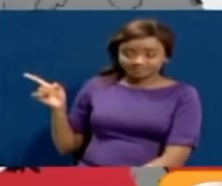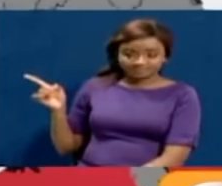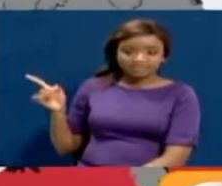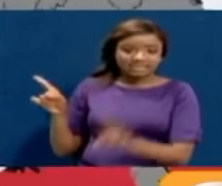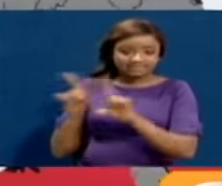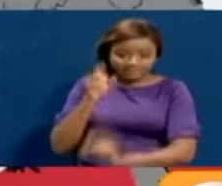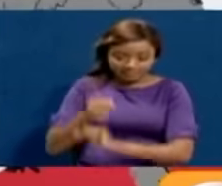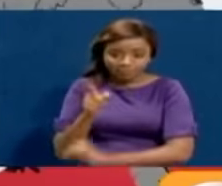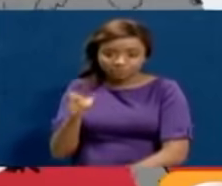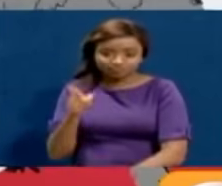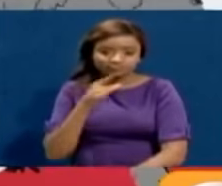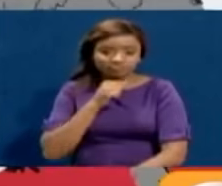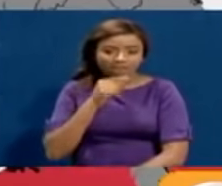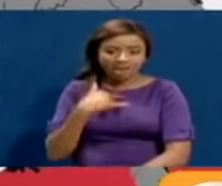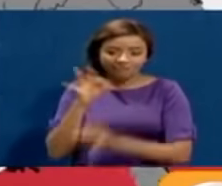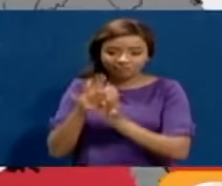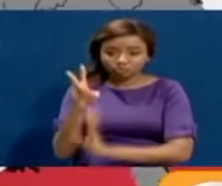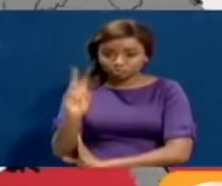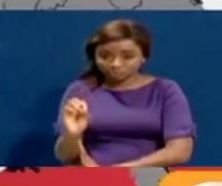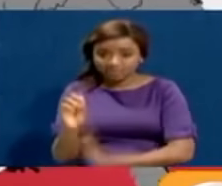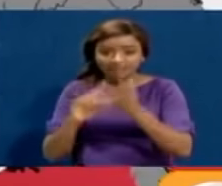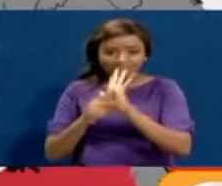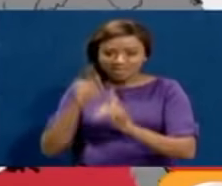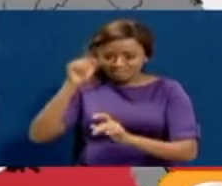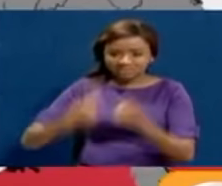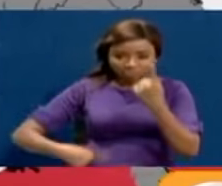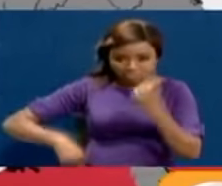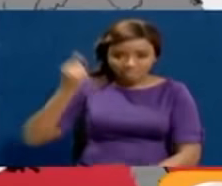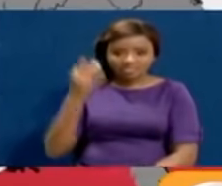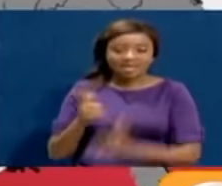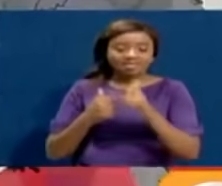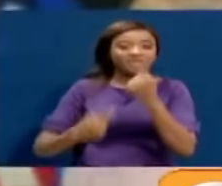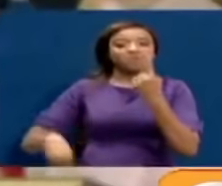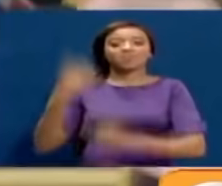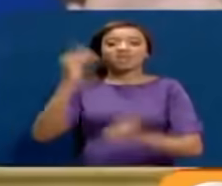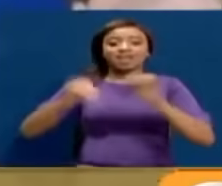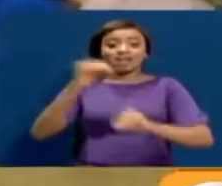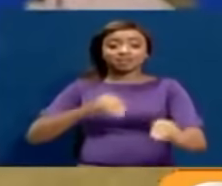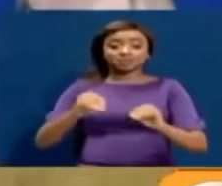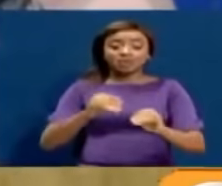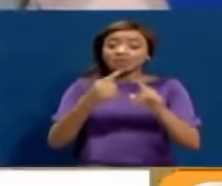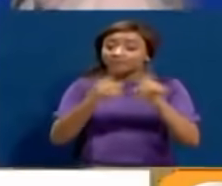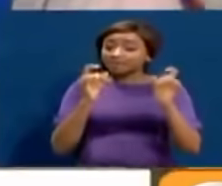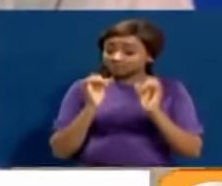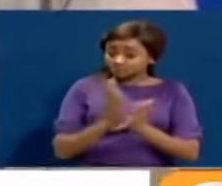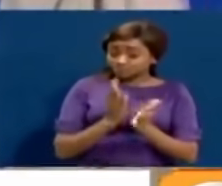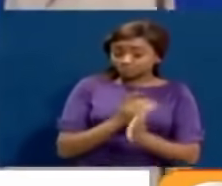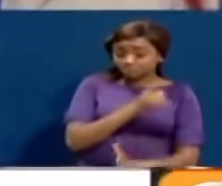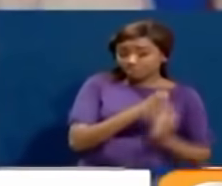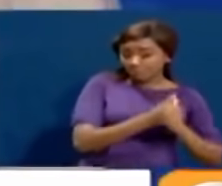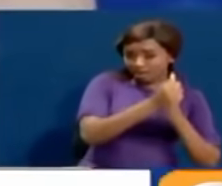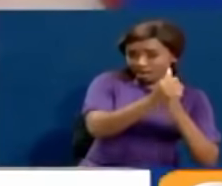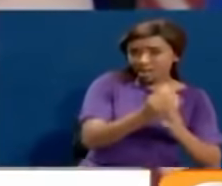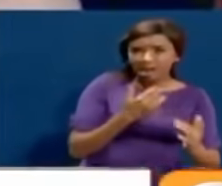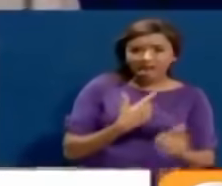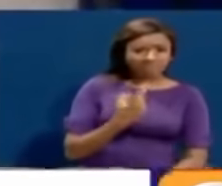linamwegemea Trump likiwa na kura 20, na ni lazima Trump ashinde humo ili kushinda uchaguzi. Japo Biden anaongoza kwa zaidi ya